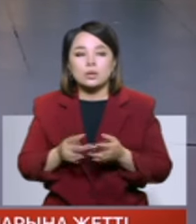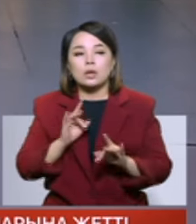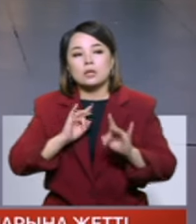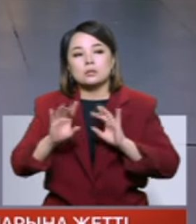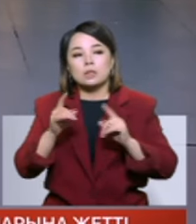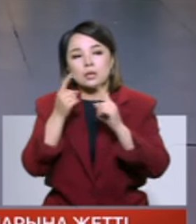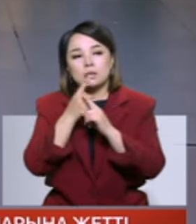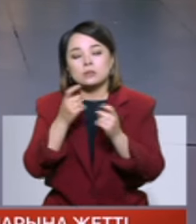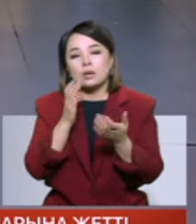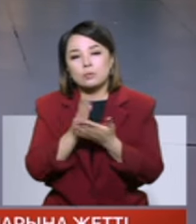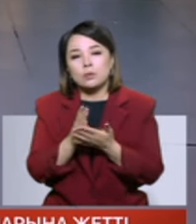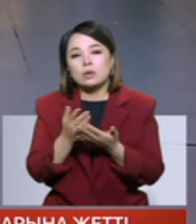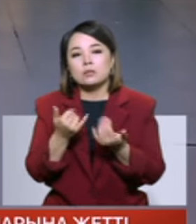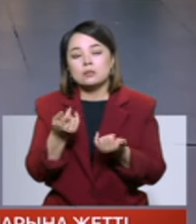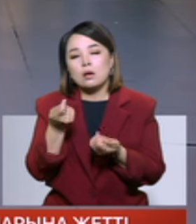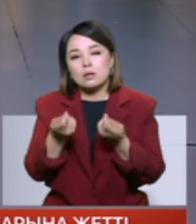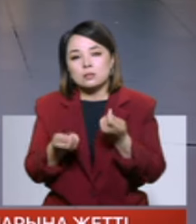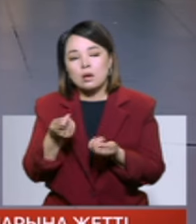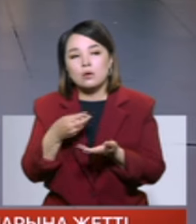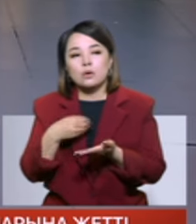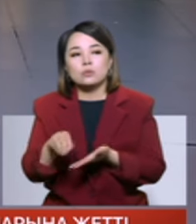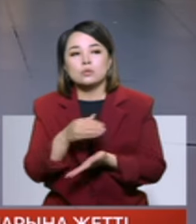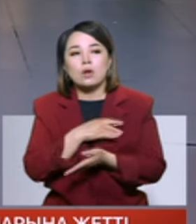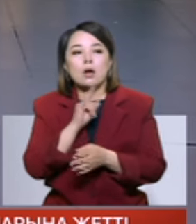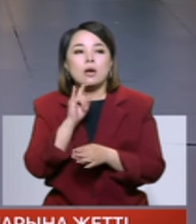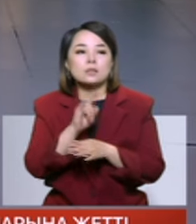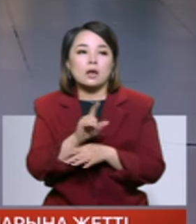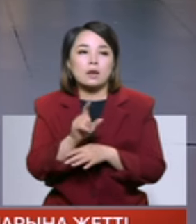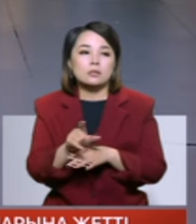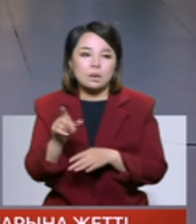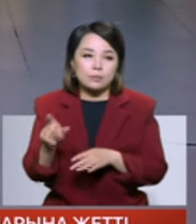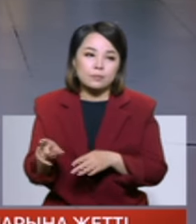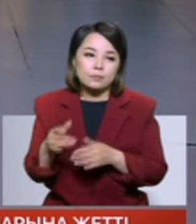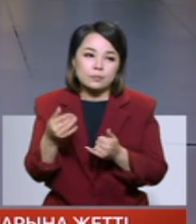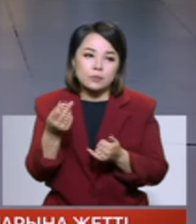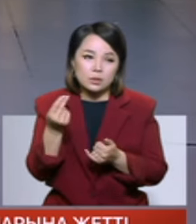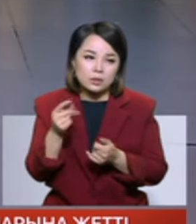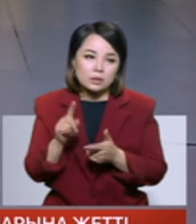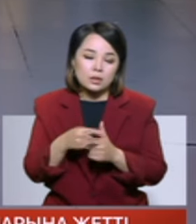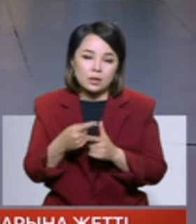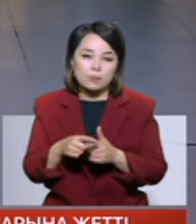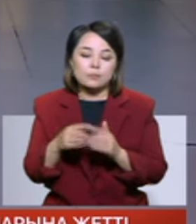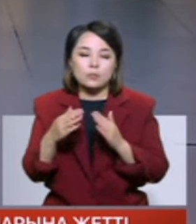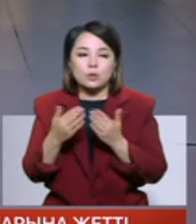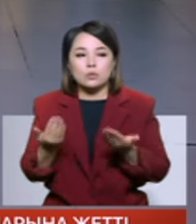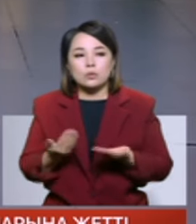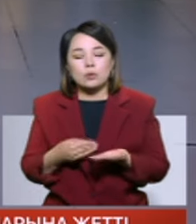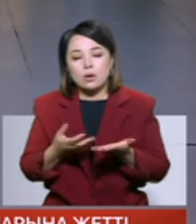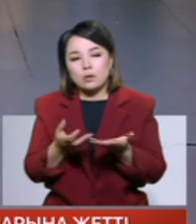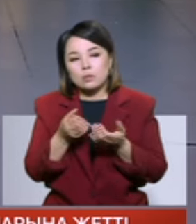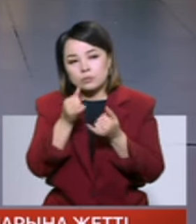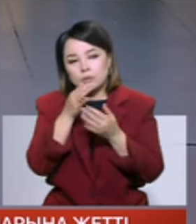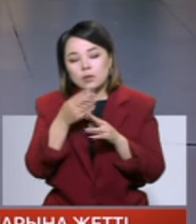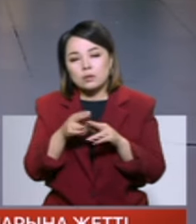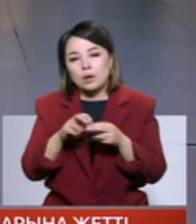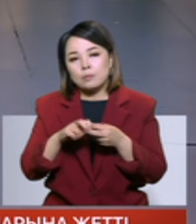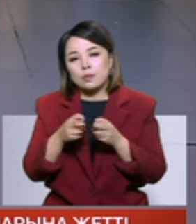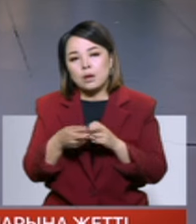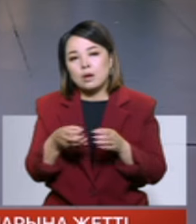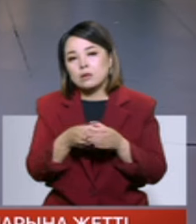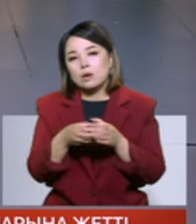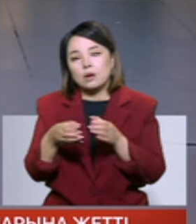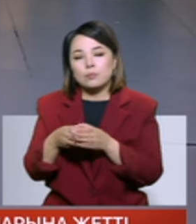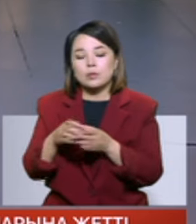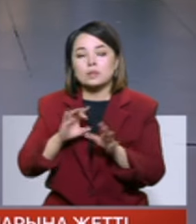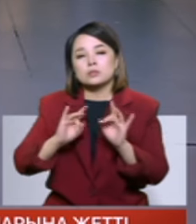жарнамалап жатыр. Ал арзанға алам деп алданып қалған үлескерлер не қаржысын, не пәтерін ала алмай жүр. Проблемалық